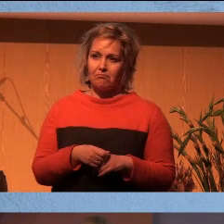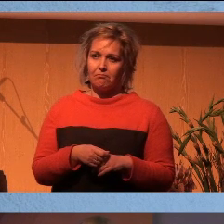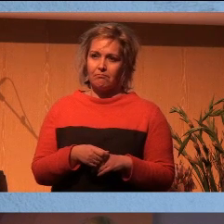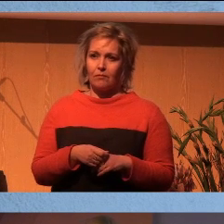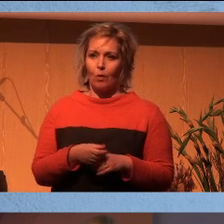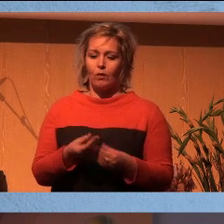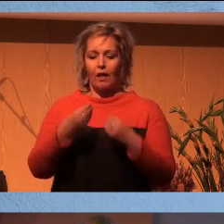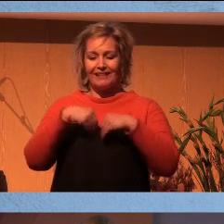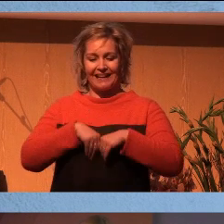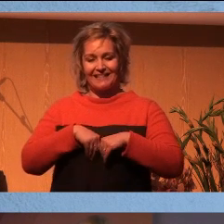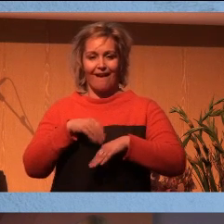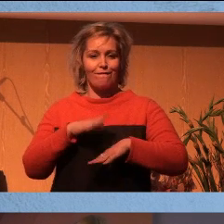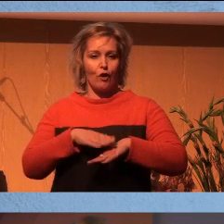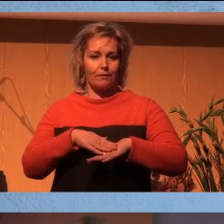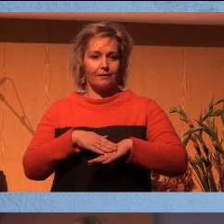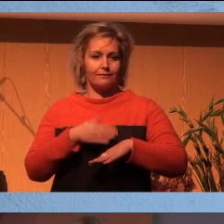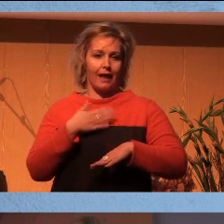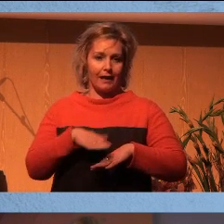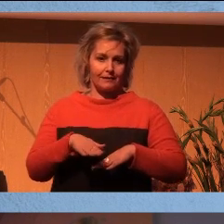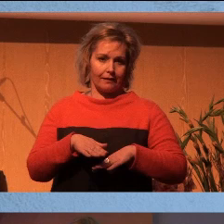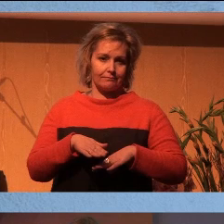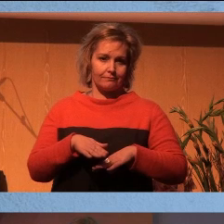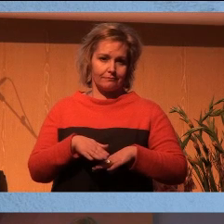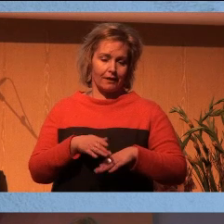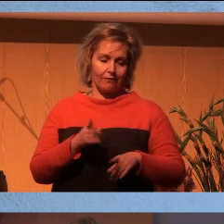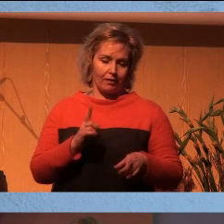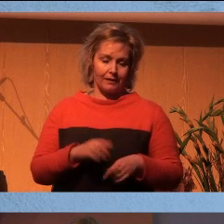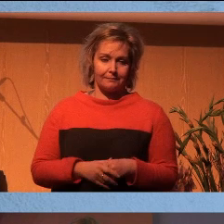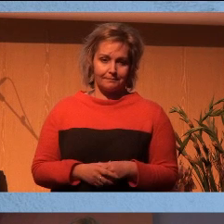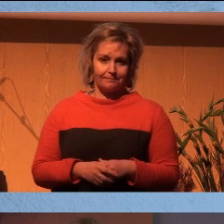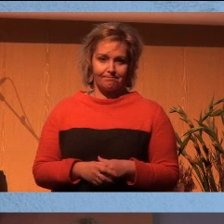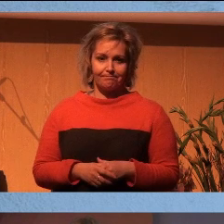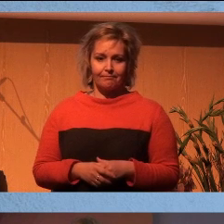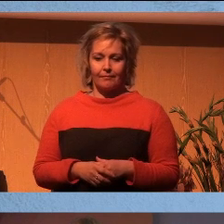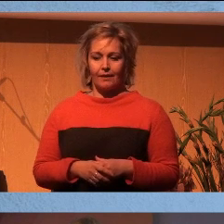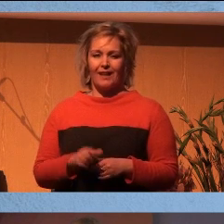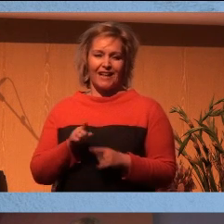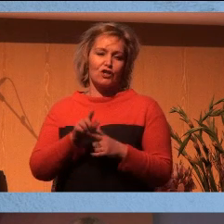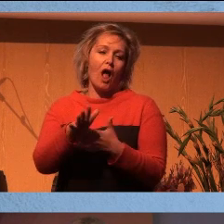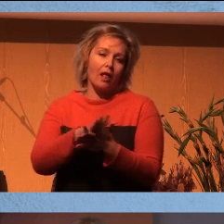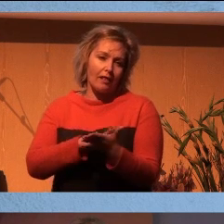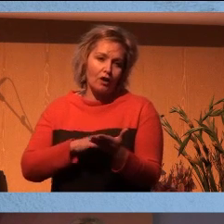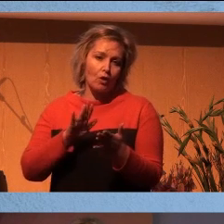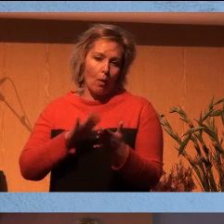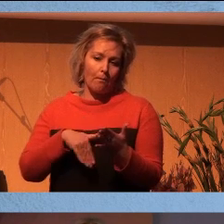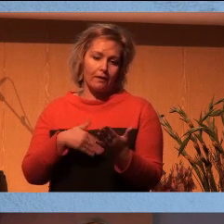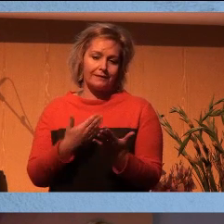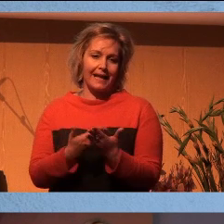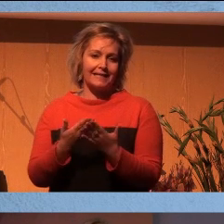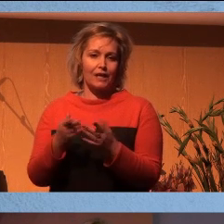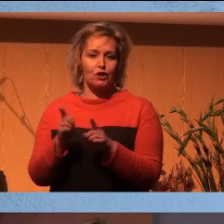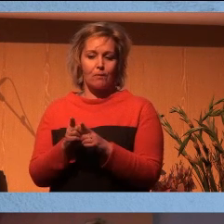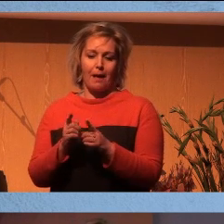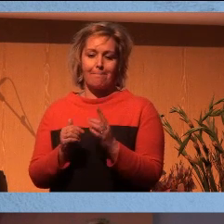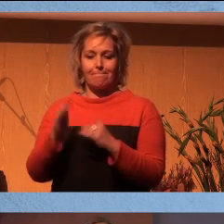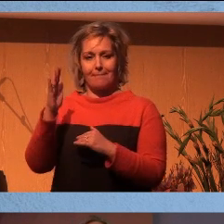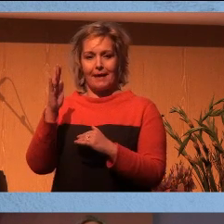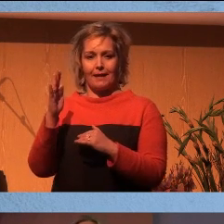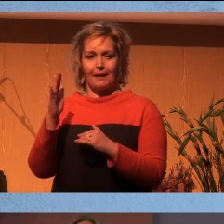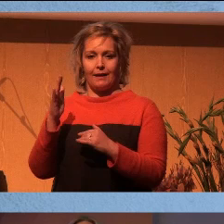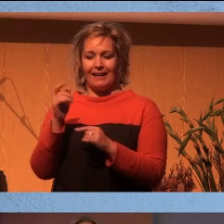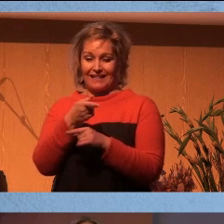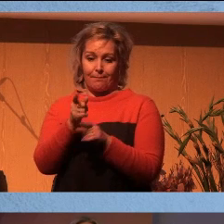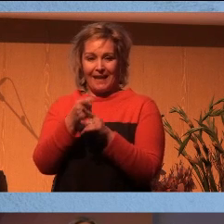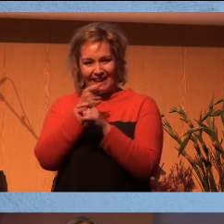å ta til seg forebyggende og helsefremmende råd. Det altså antagelse om at pasienter som mer